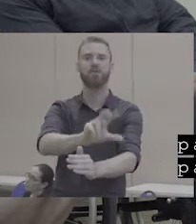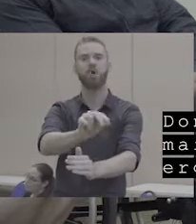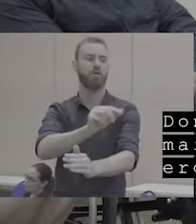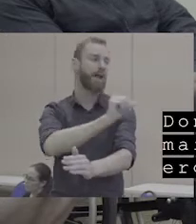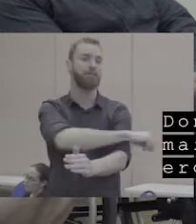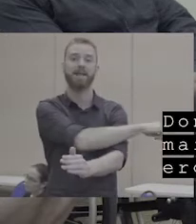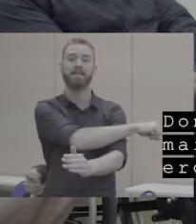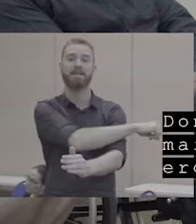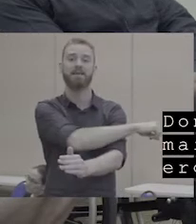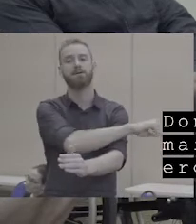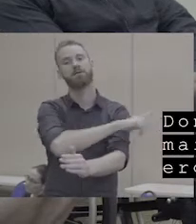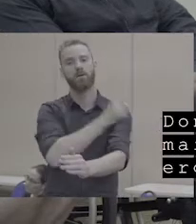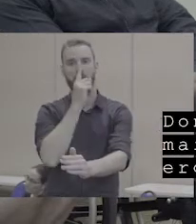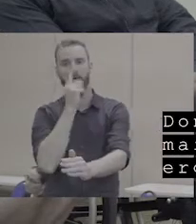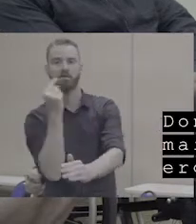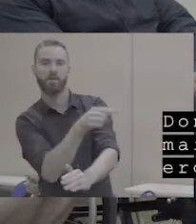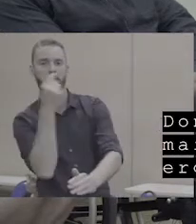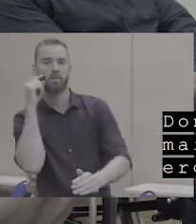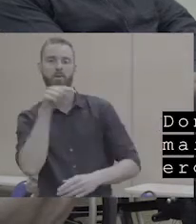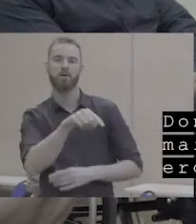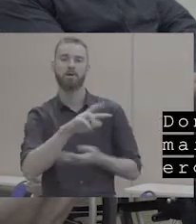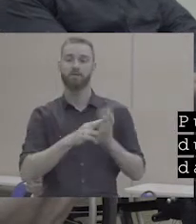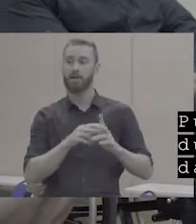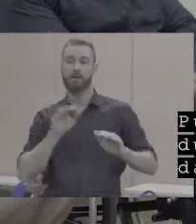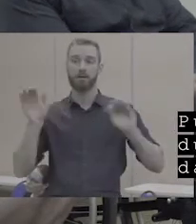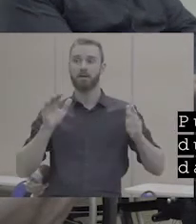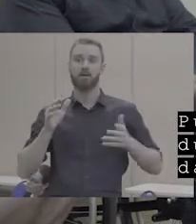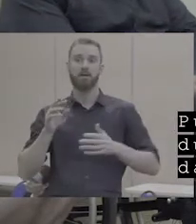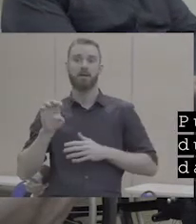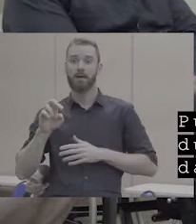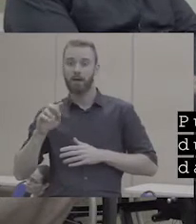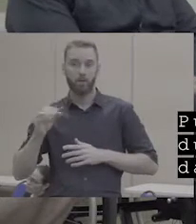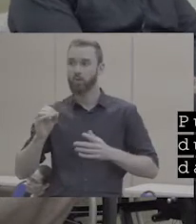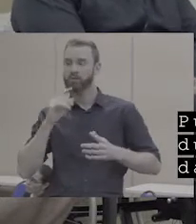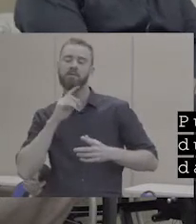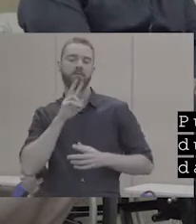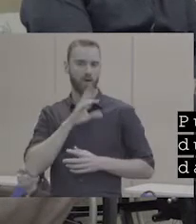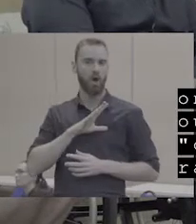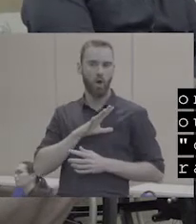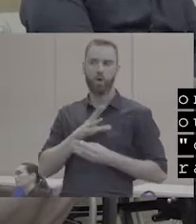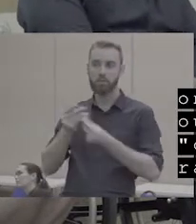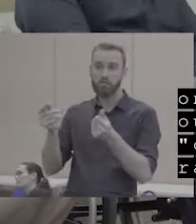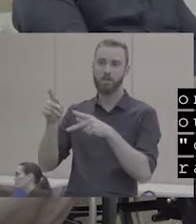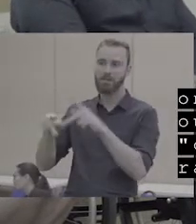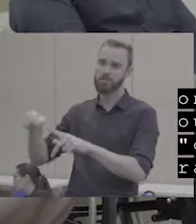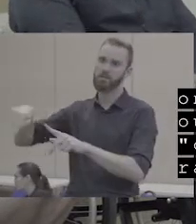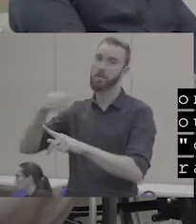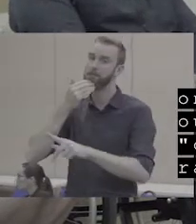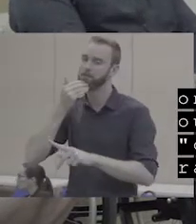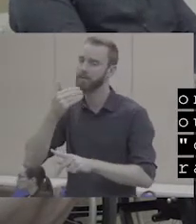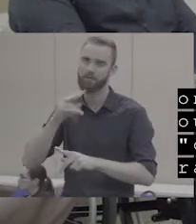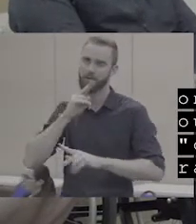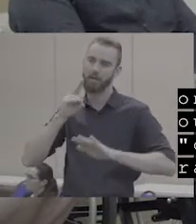centre-ville. Donc, on fait des pieds et des mains pour essayer de trouver un ergot, puis on en trouve. Il y a du monde extraordinaire dans le milieu. On trouve à un moment donné un